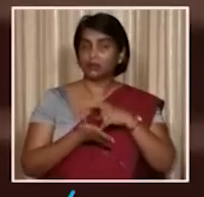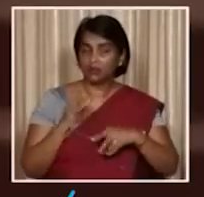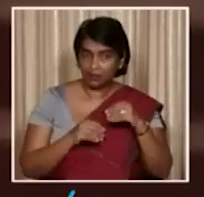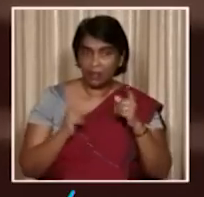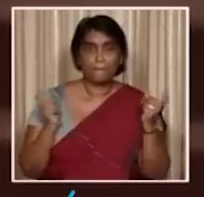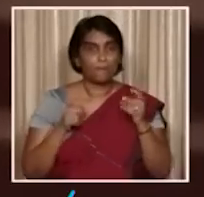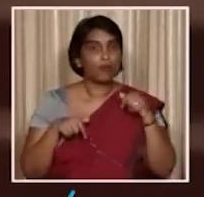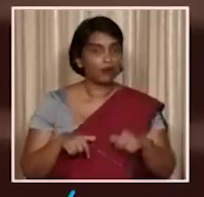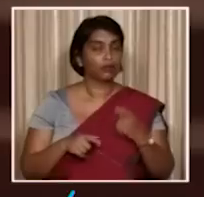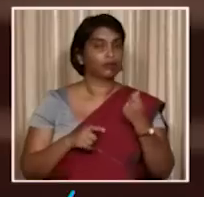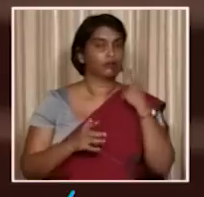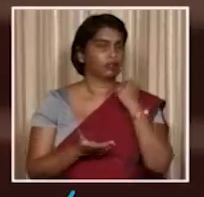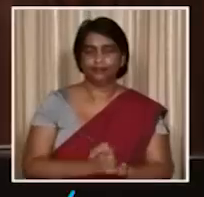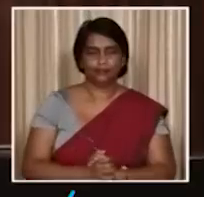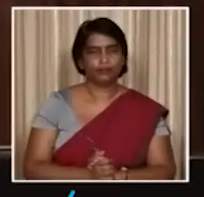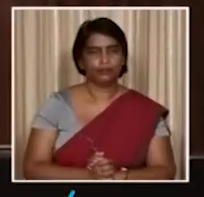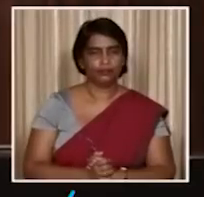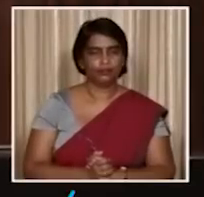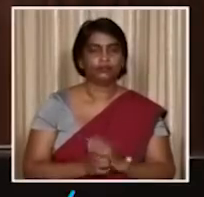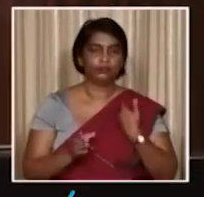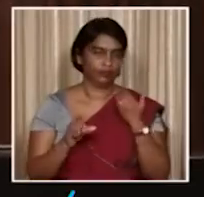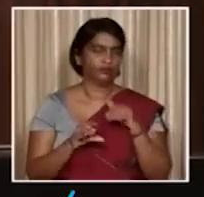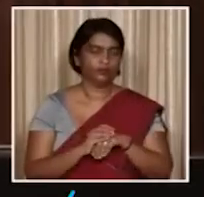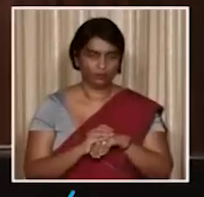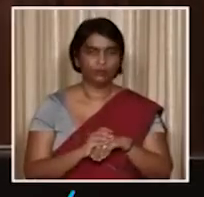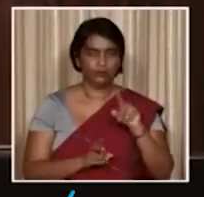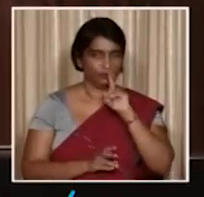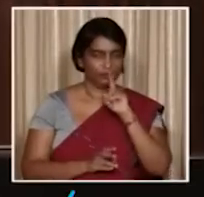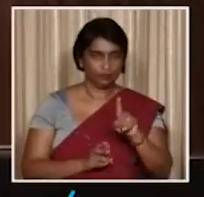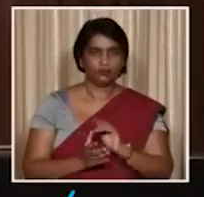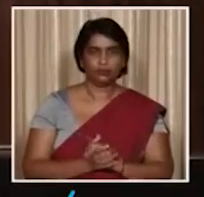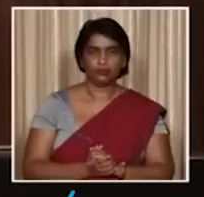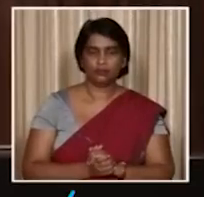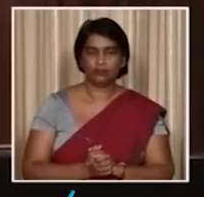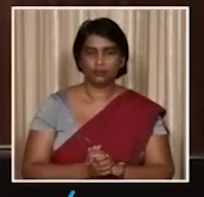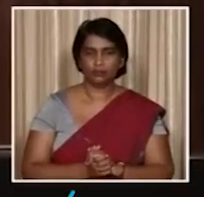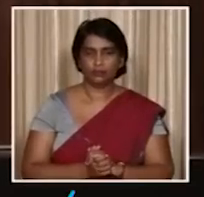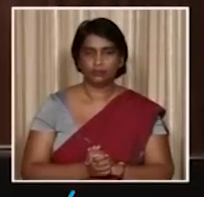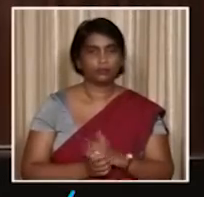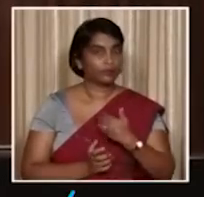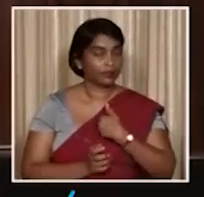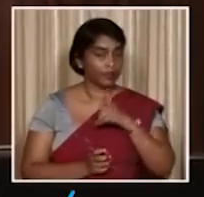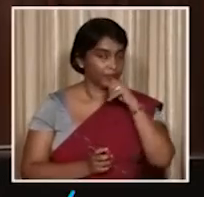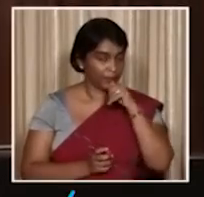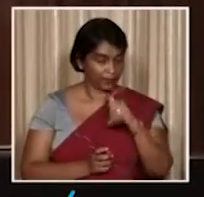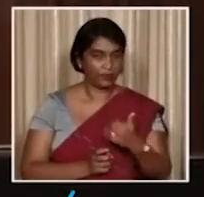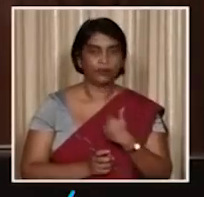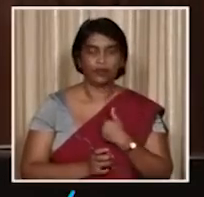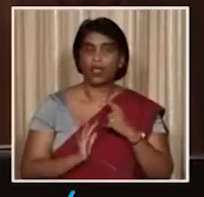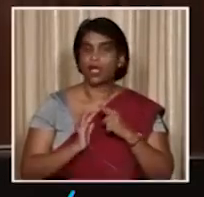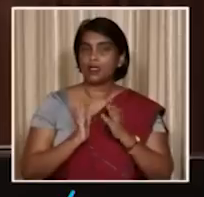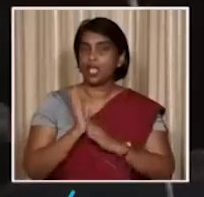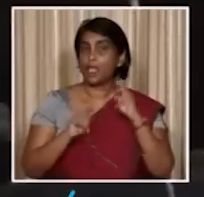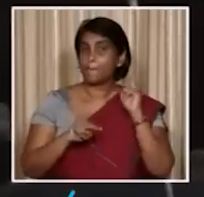බය අද තියෙන ආර්ථික අර්බුදය අපි න්‍යායපත්‍ර මමත් හිටපු නිසා මම මේක කියන්න හරි අපි කිසිම වෙලාවක